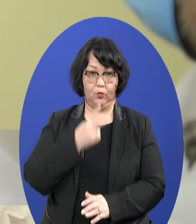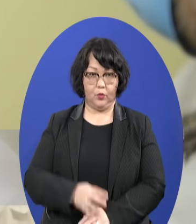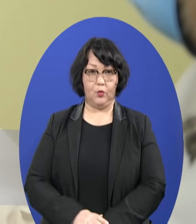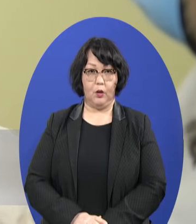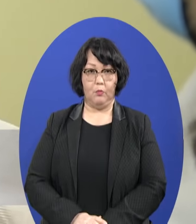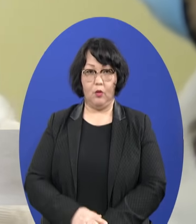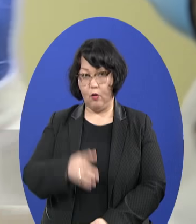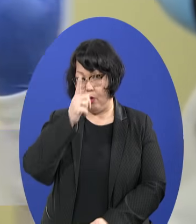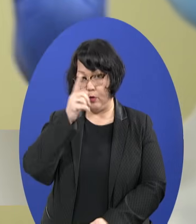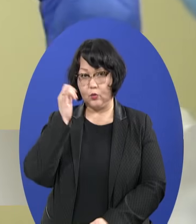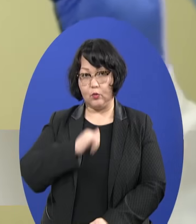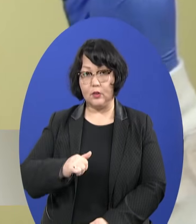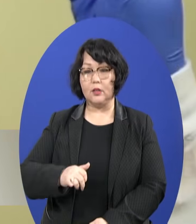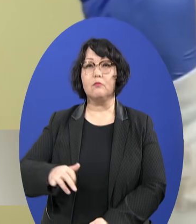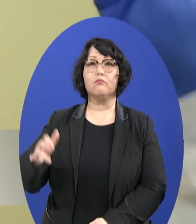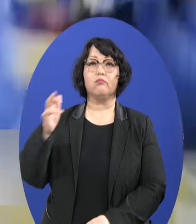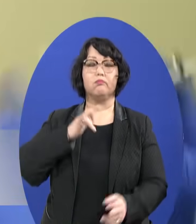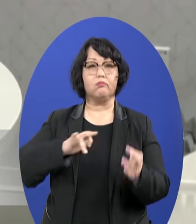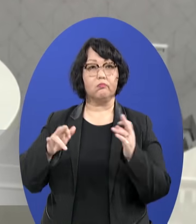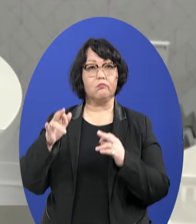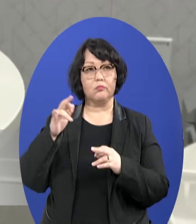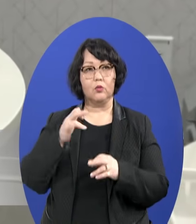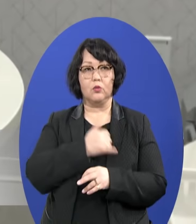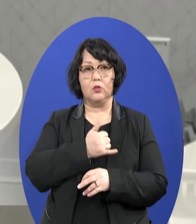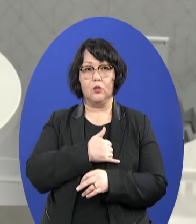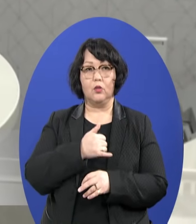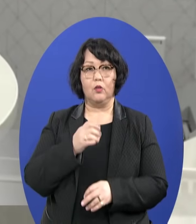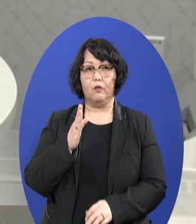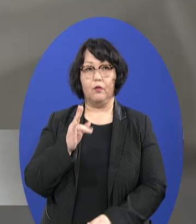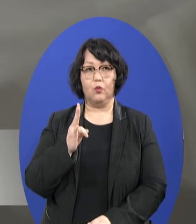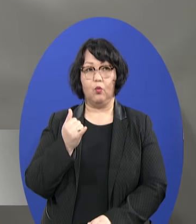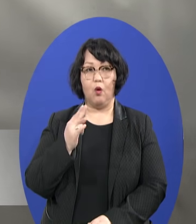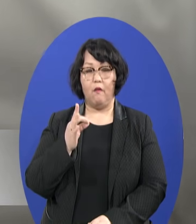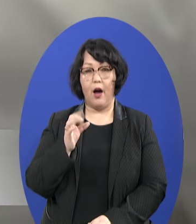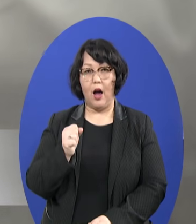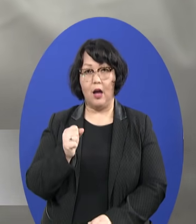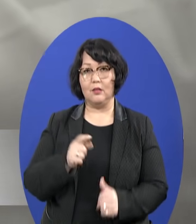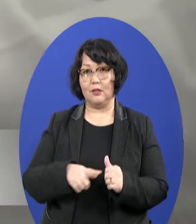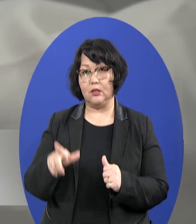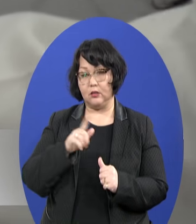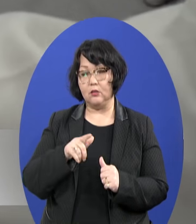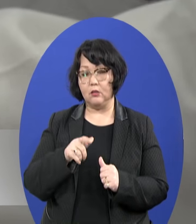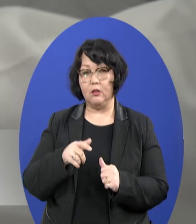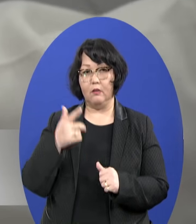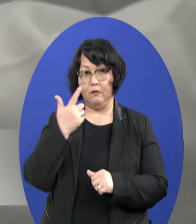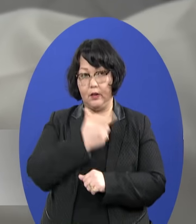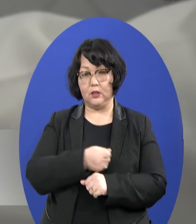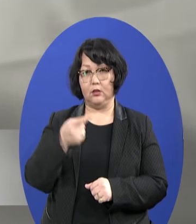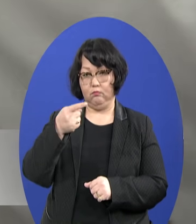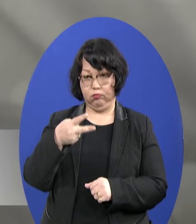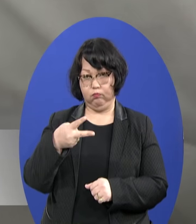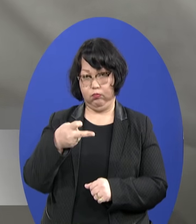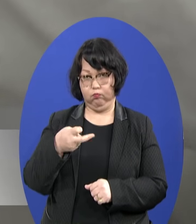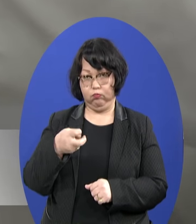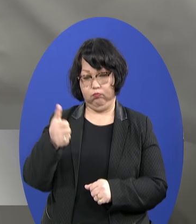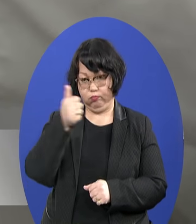Зорсын зарим нисэх буудлуудын удирдлага тодруулах юм бол Внуковагийнхан вакцинд бүрэн хамрагдсан иргэдэд бүртгэл хийлгэх, гайлын